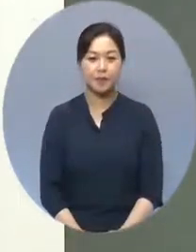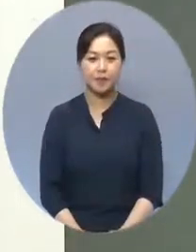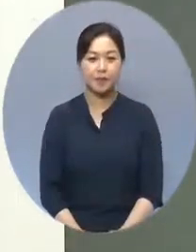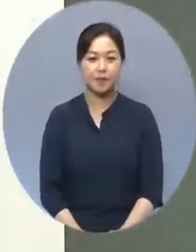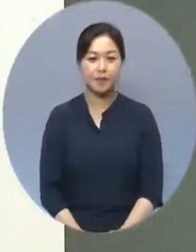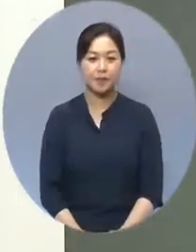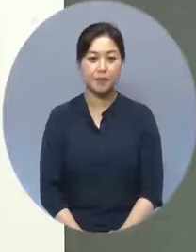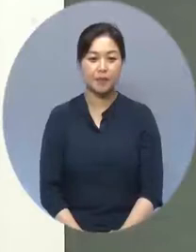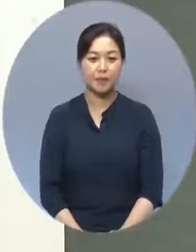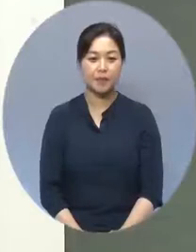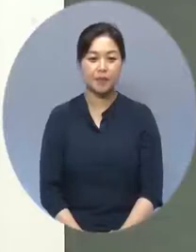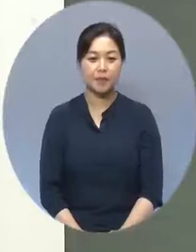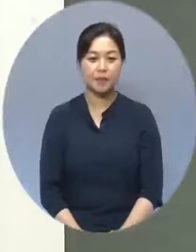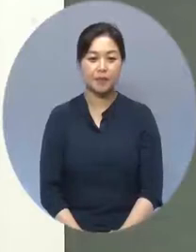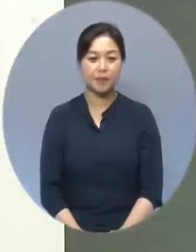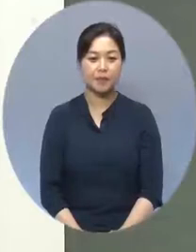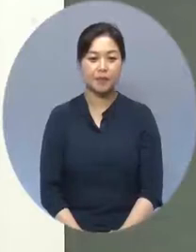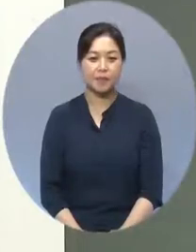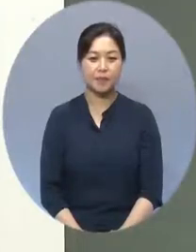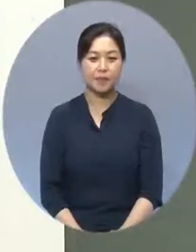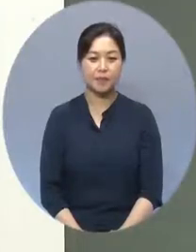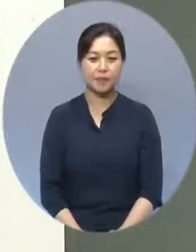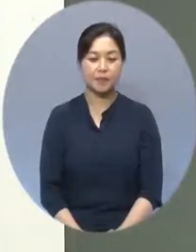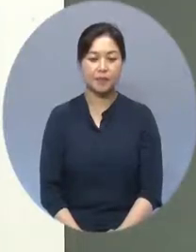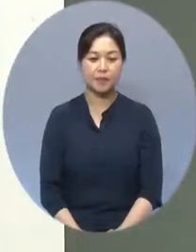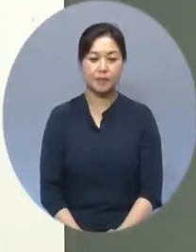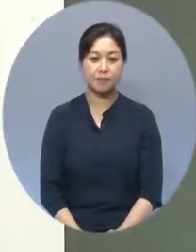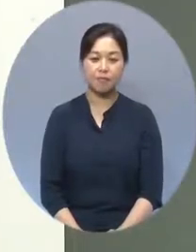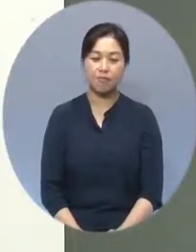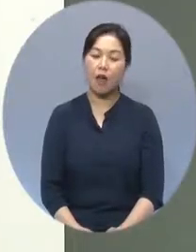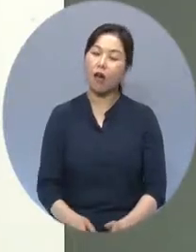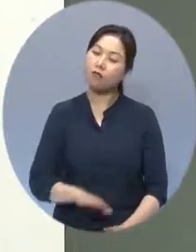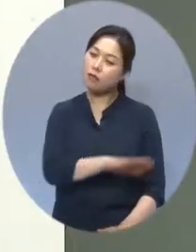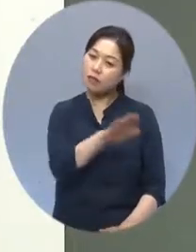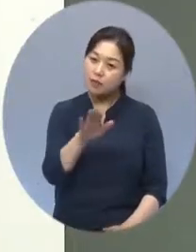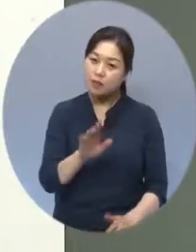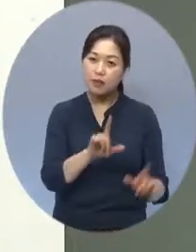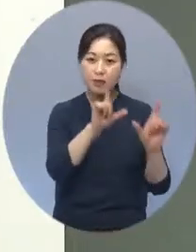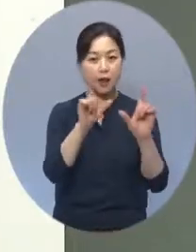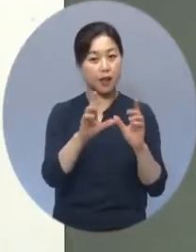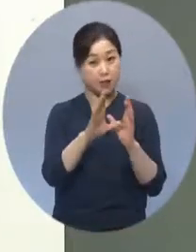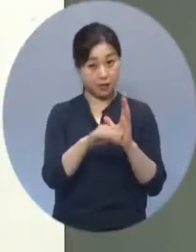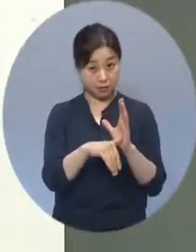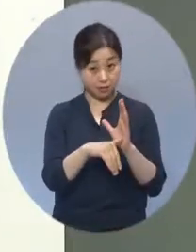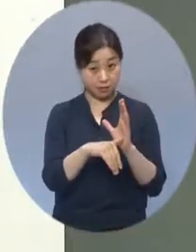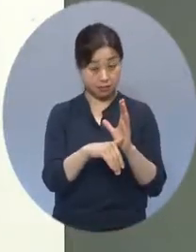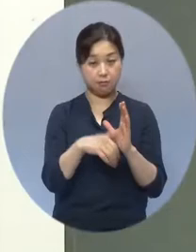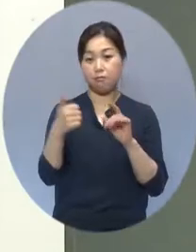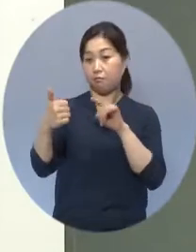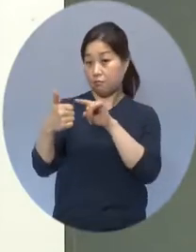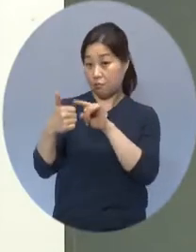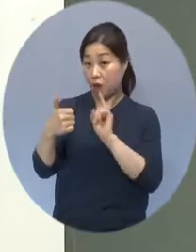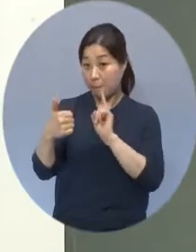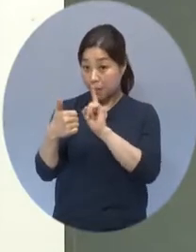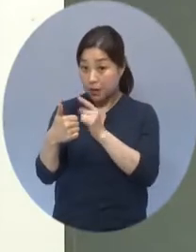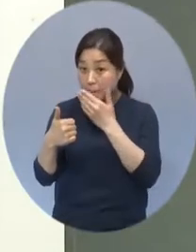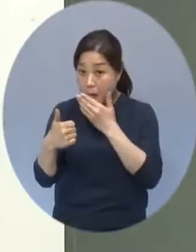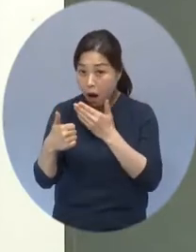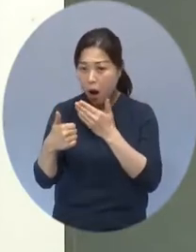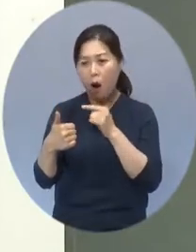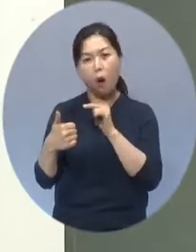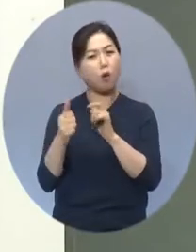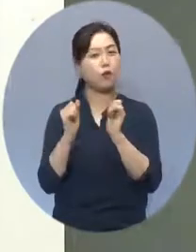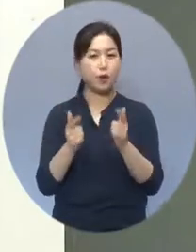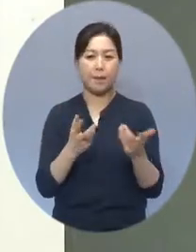우리가 살아가면서 이런 분을 만날 수 있다. 그리 흔치가